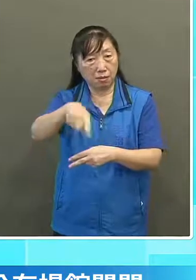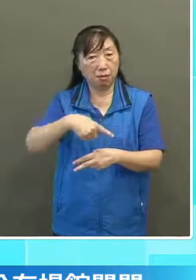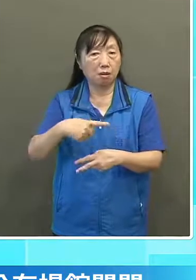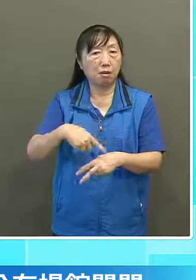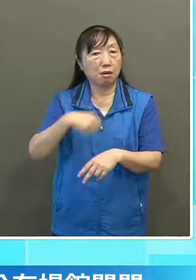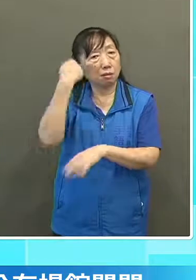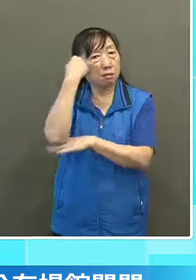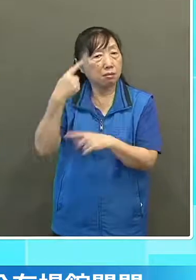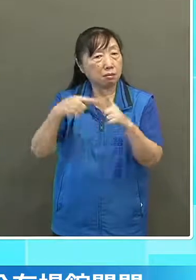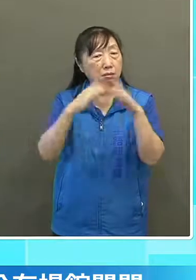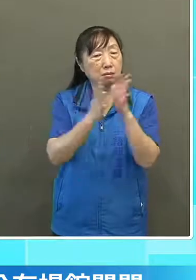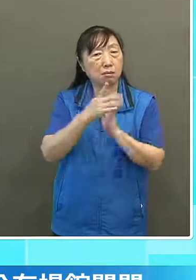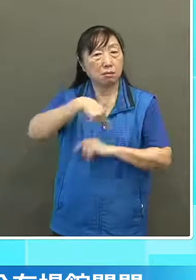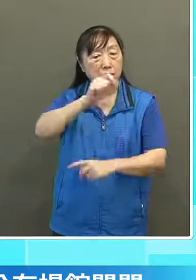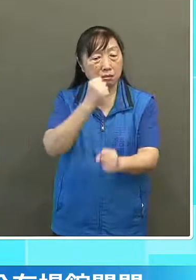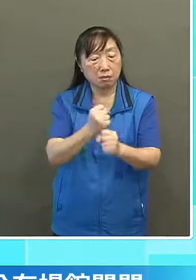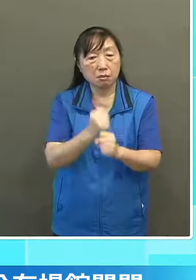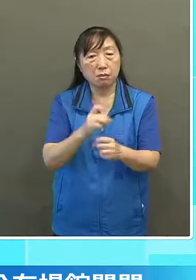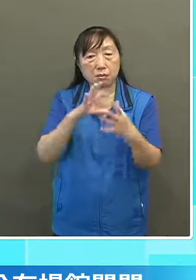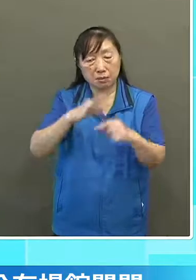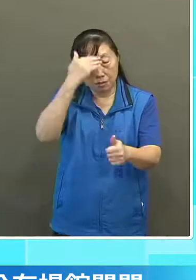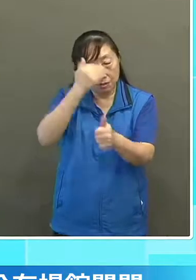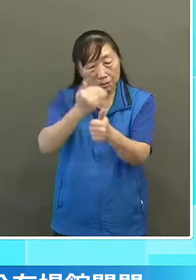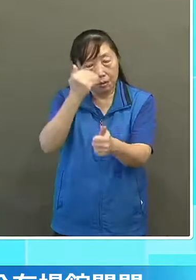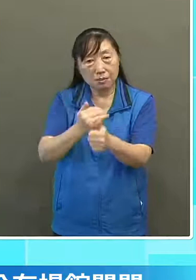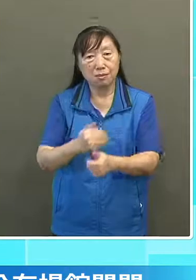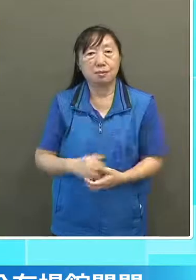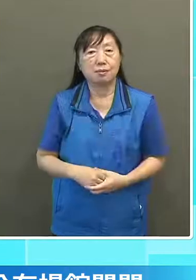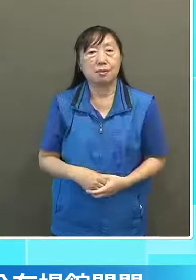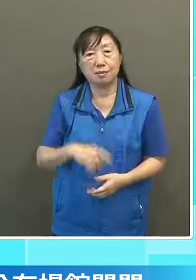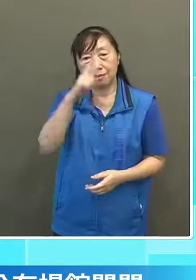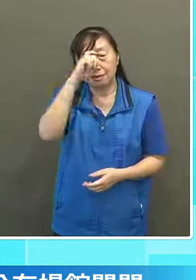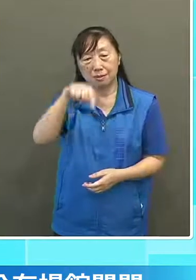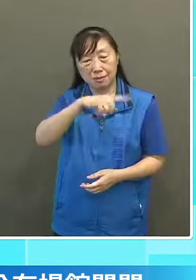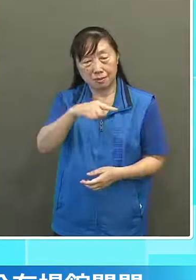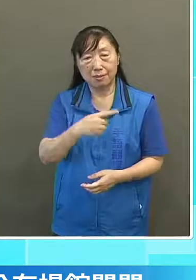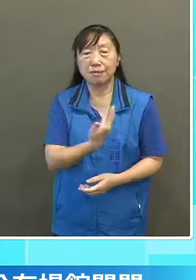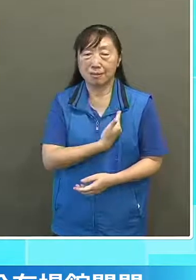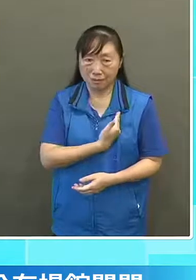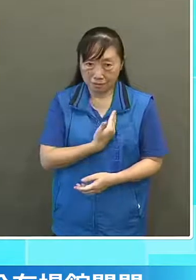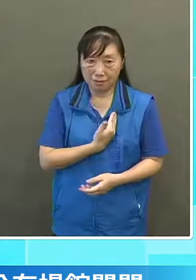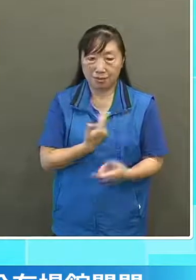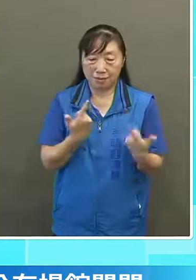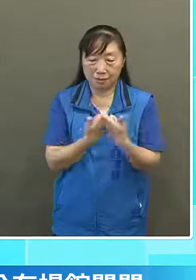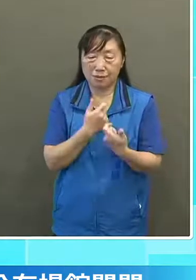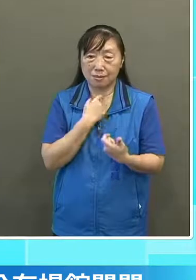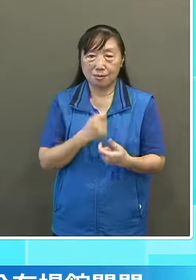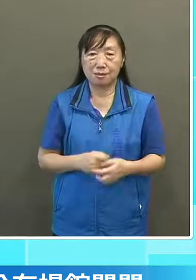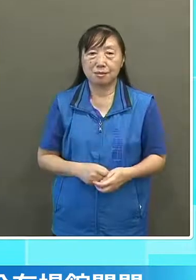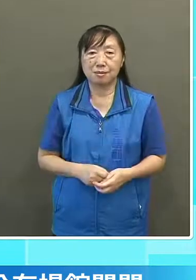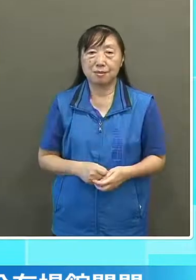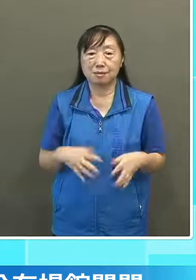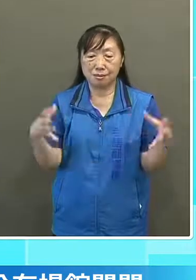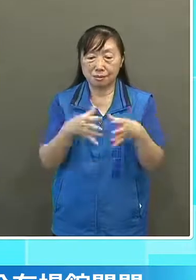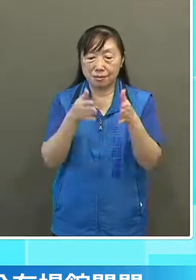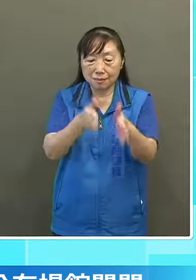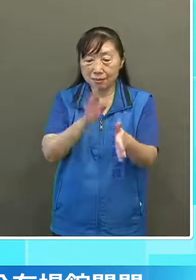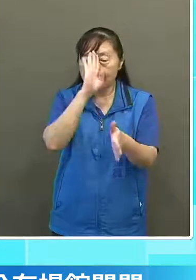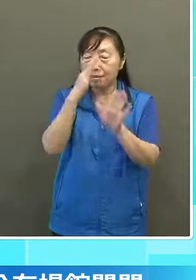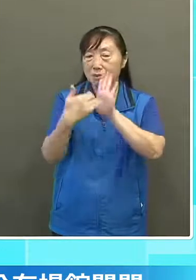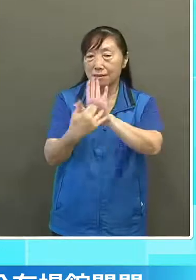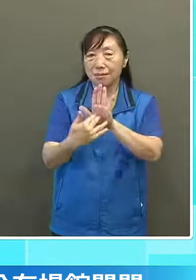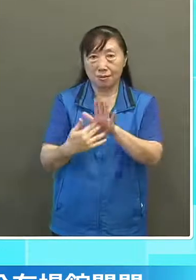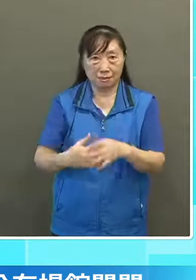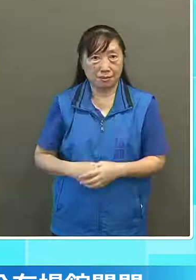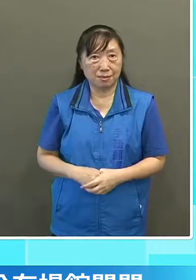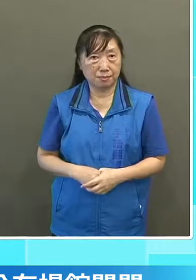了，在这里给大家造成不便，我们希望大家都能够体谅跟包容，我们大家一起面对防疫。